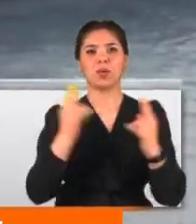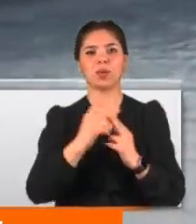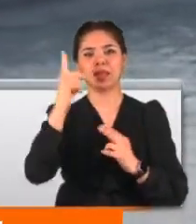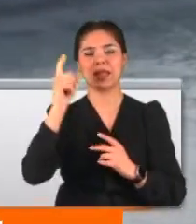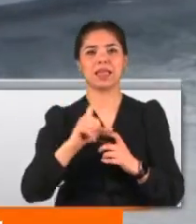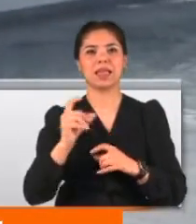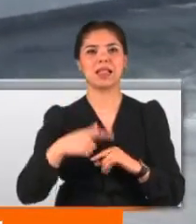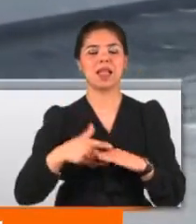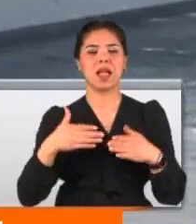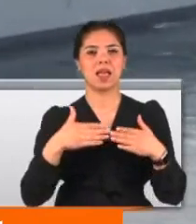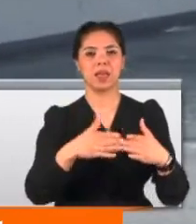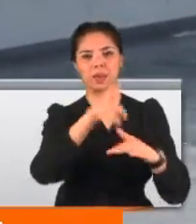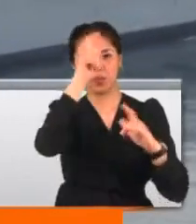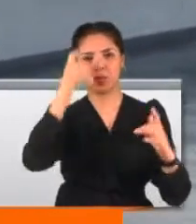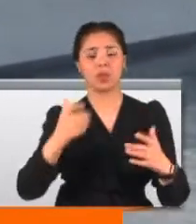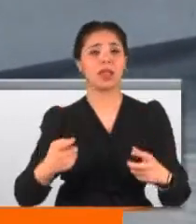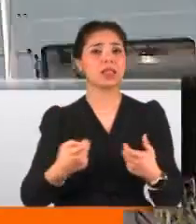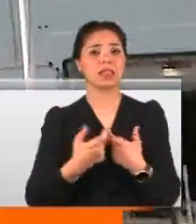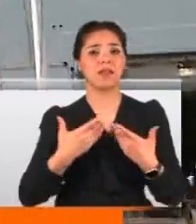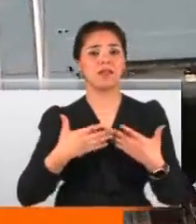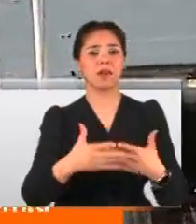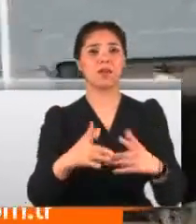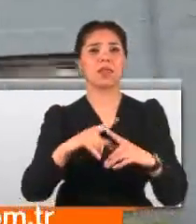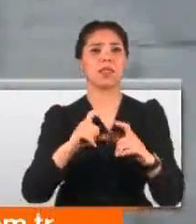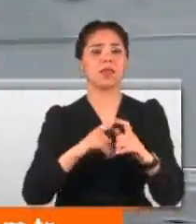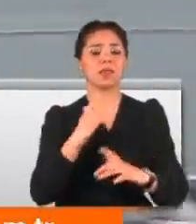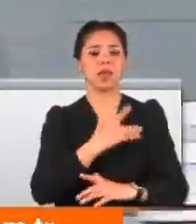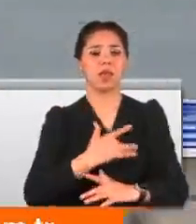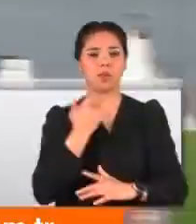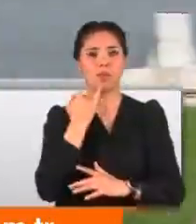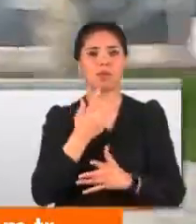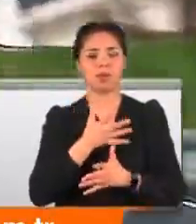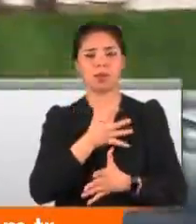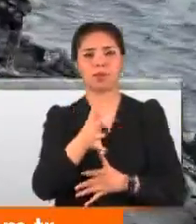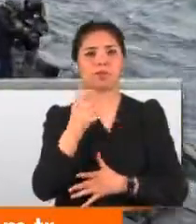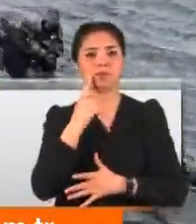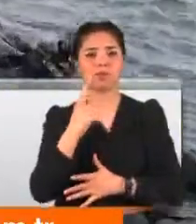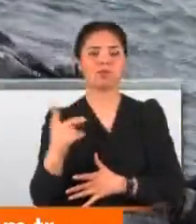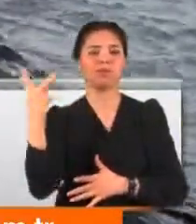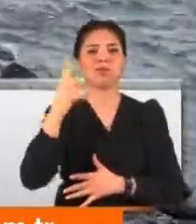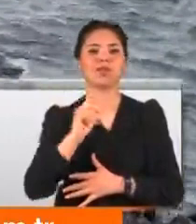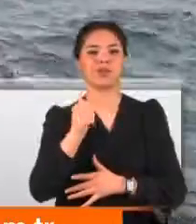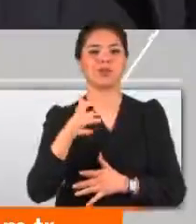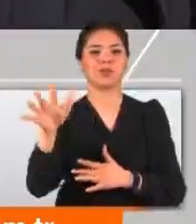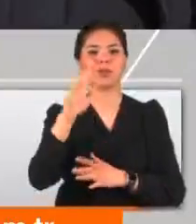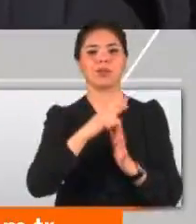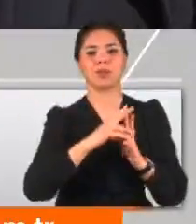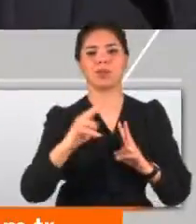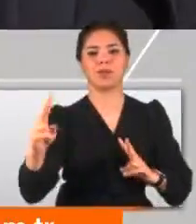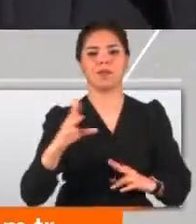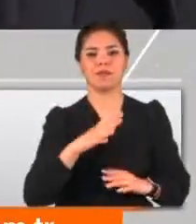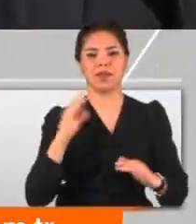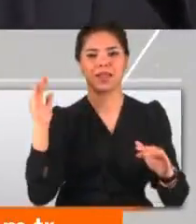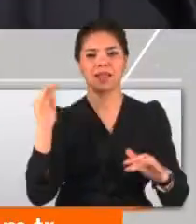gemisi Türkiye'nin en büyük savaş gemisi TCG Anadolu 'nun ikinci günde de ziyaretçi akınına uğradı